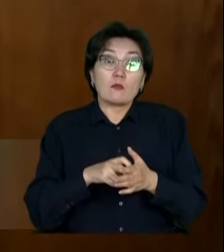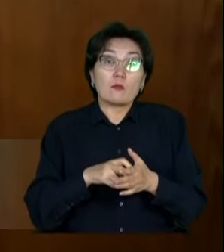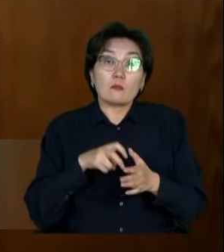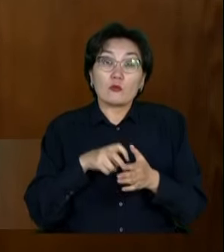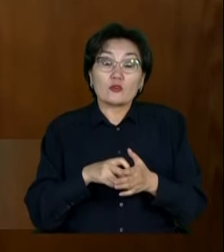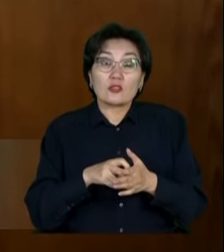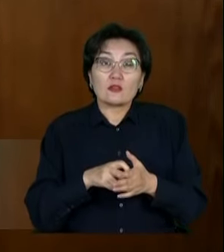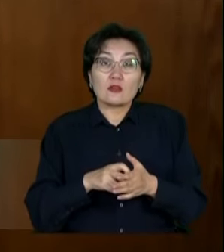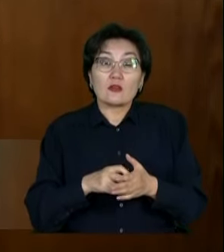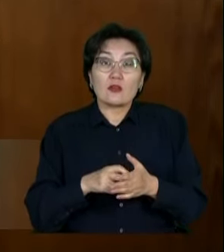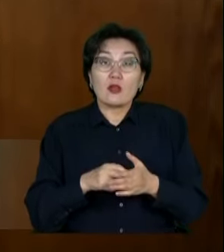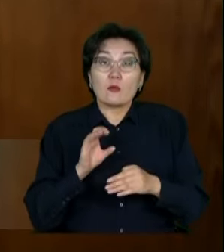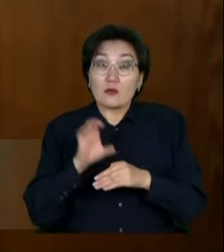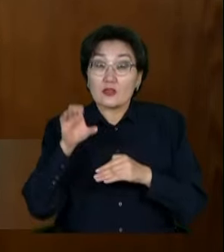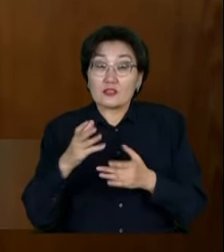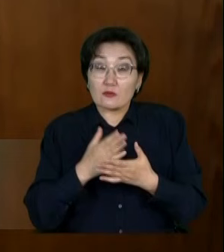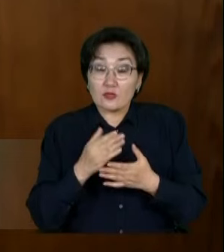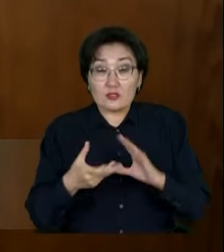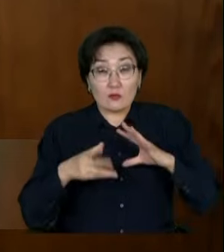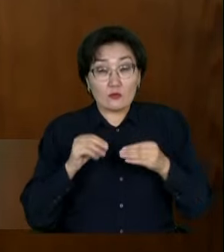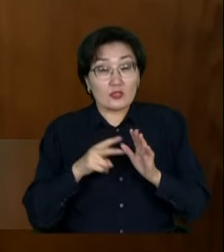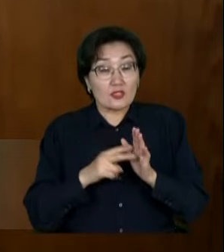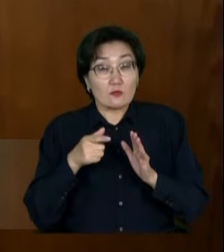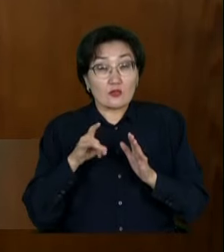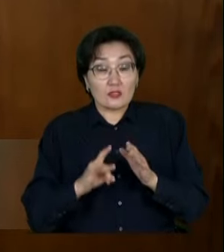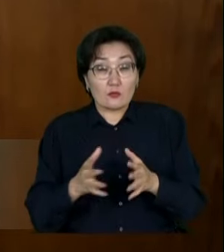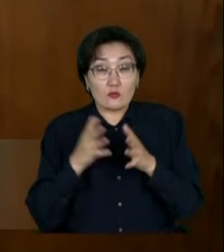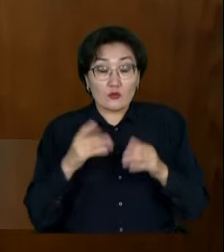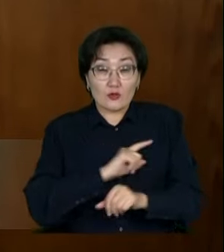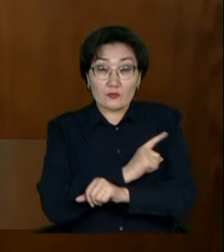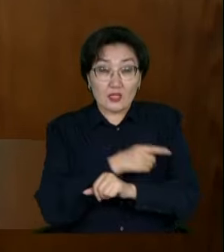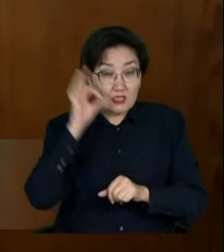көрсетті. Сәлемдемеде жалпы салмағы 7 граммнан асатын күшті